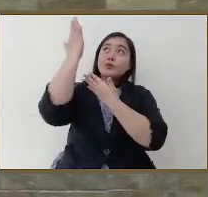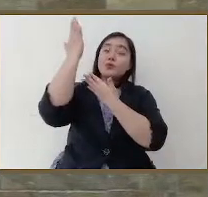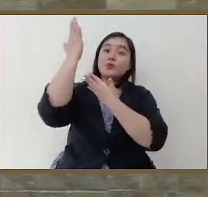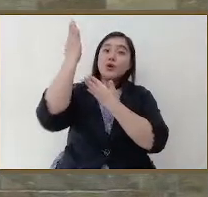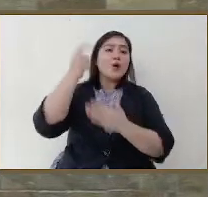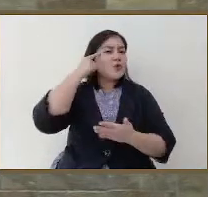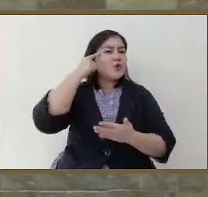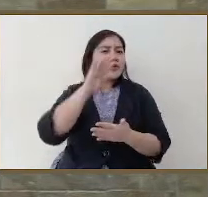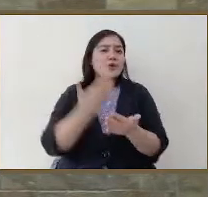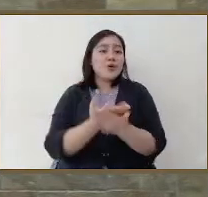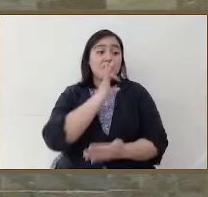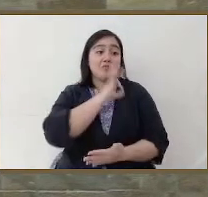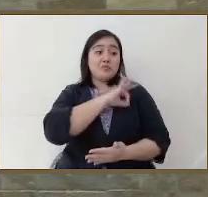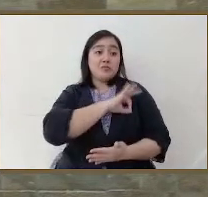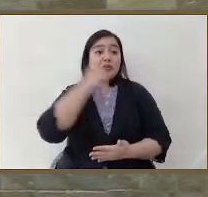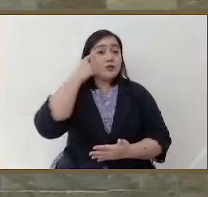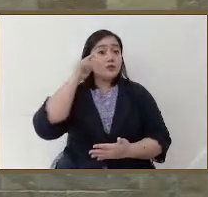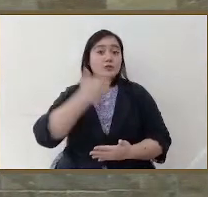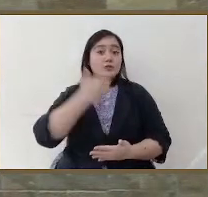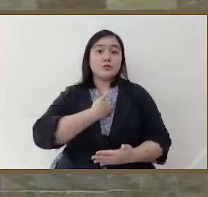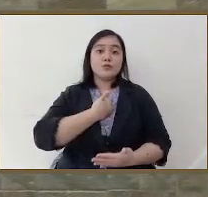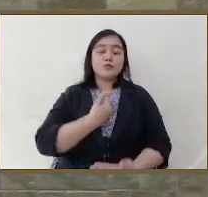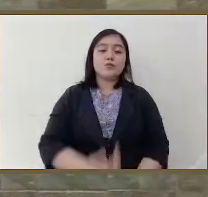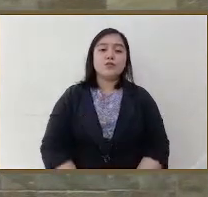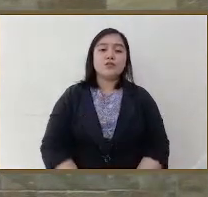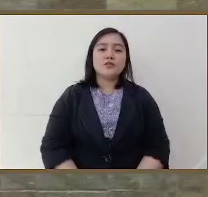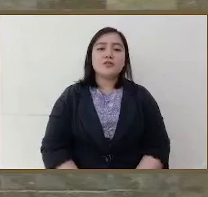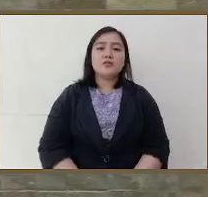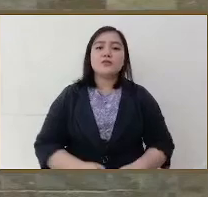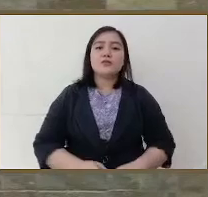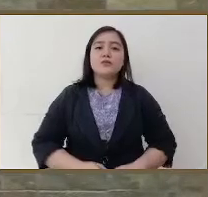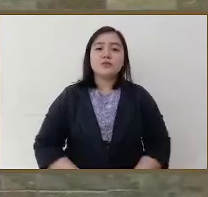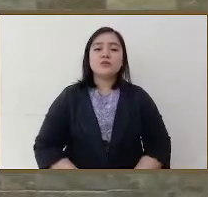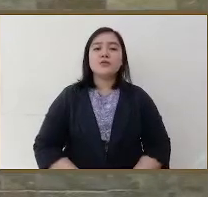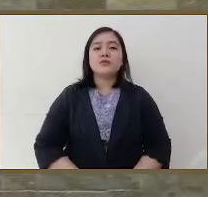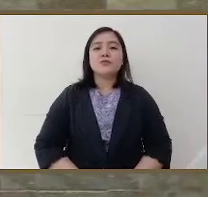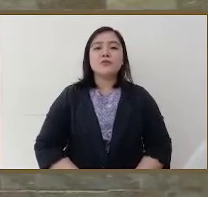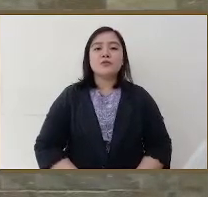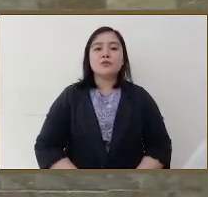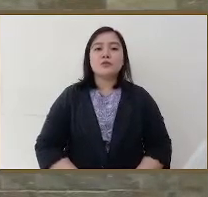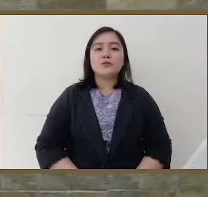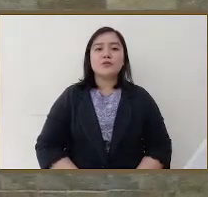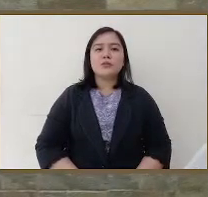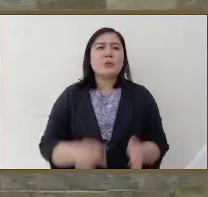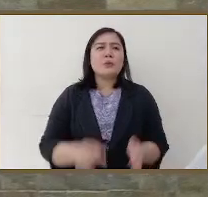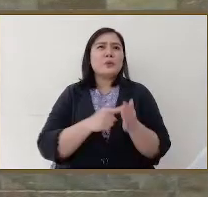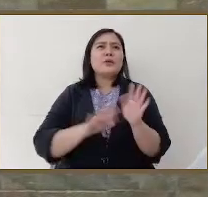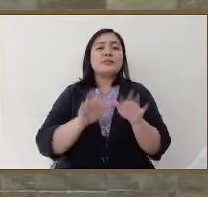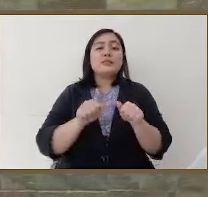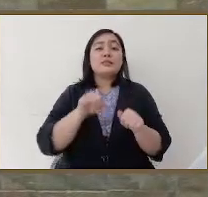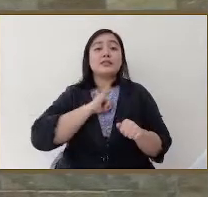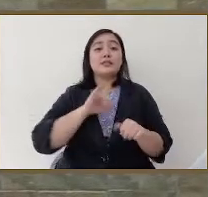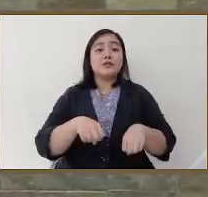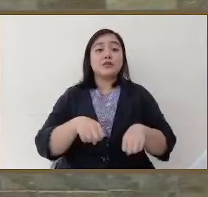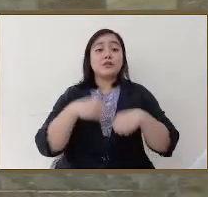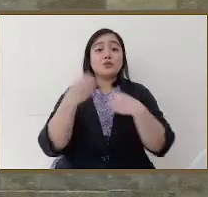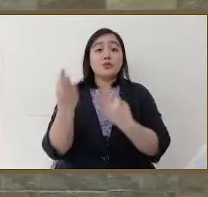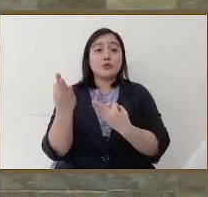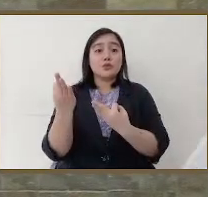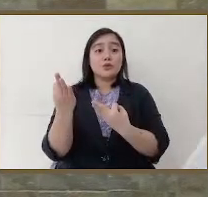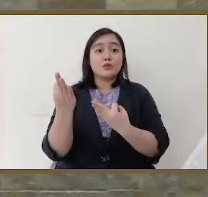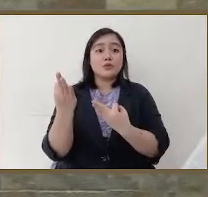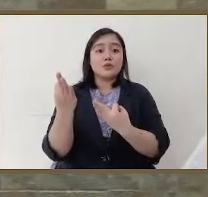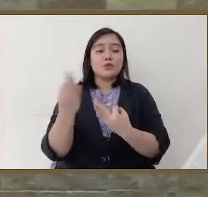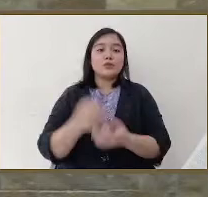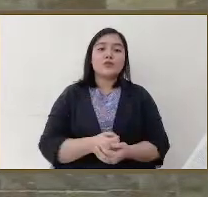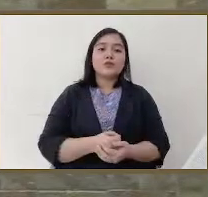na ipinahayag niya sa akin, ano naman ang pwede kong maialay sa Kanya? Alright? Ano naman ang pwede kong